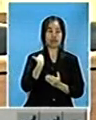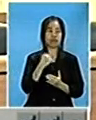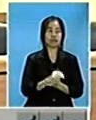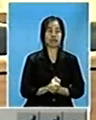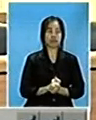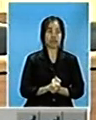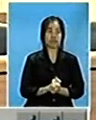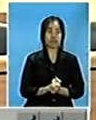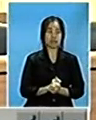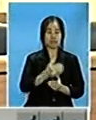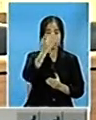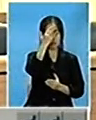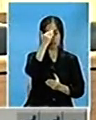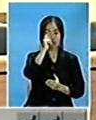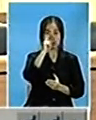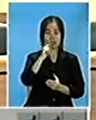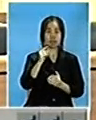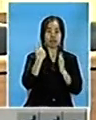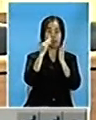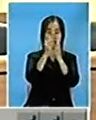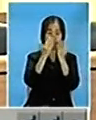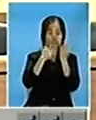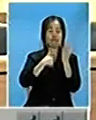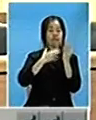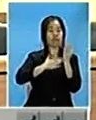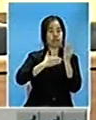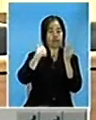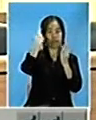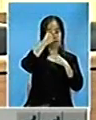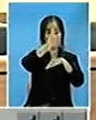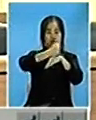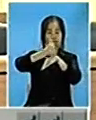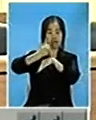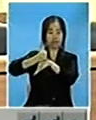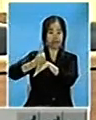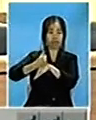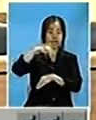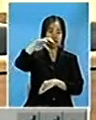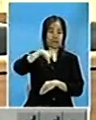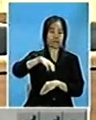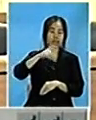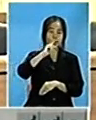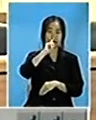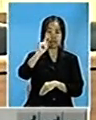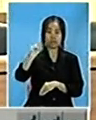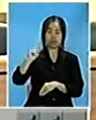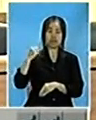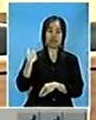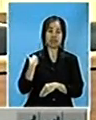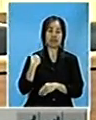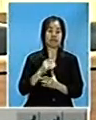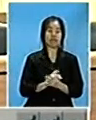เพราะเมื่อใดก็ตามที่เราเห็นผู้มีอำนาจสูงสุดในการวินิจฉัยที่เราเรียกว่าศาล